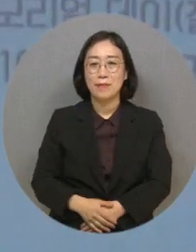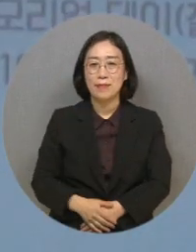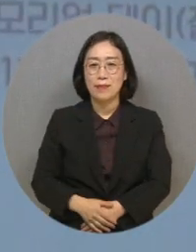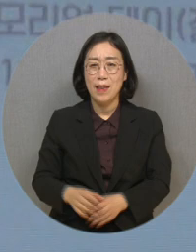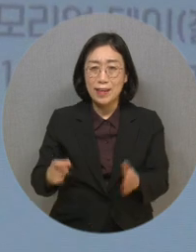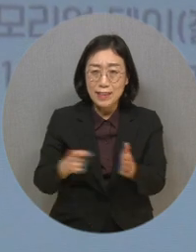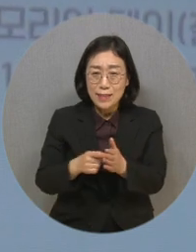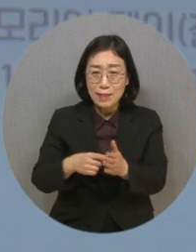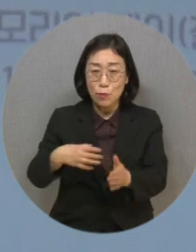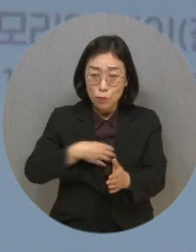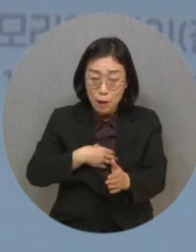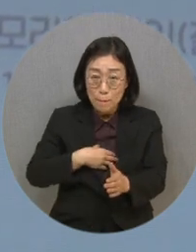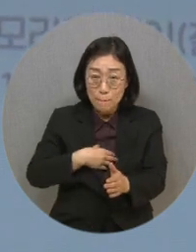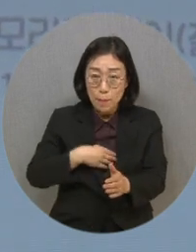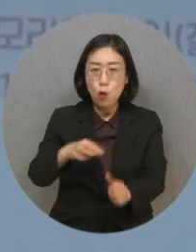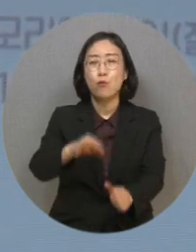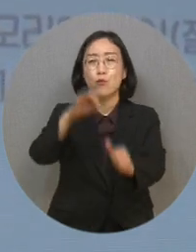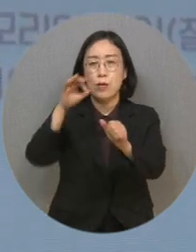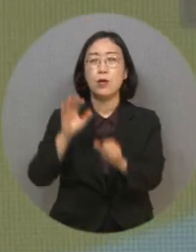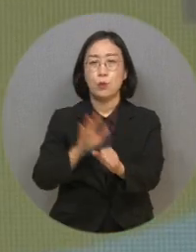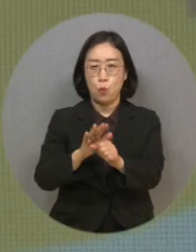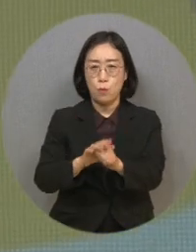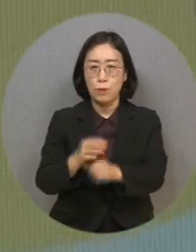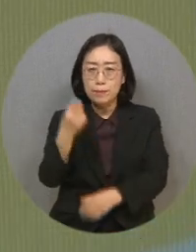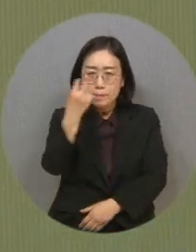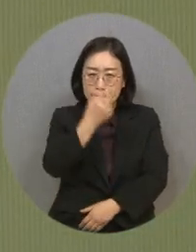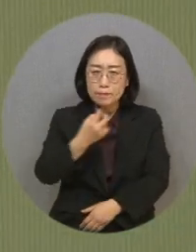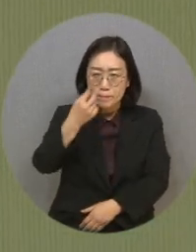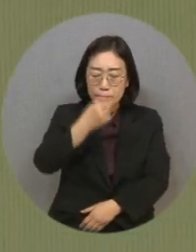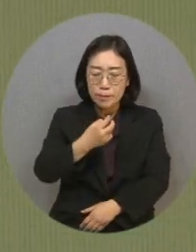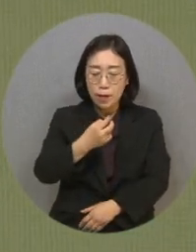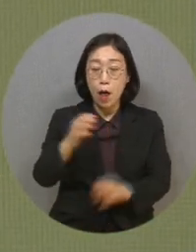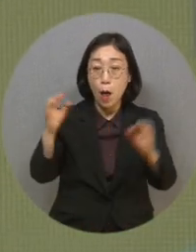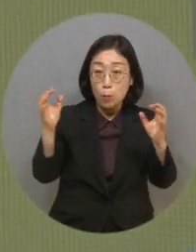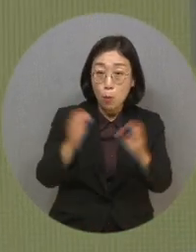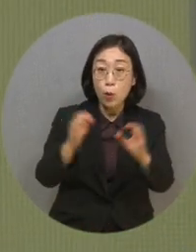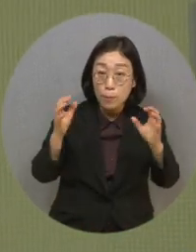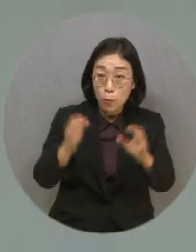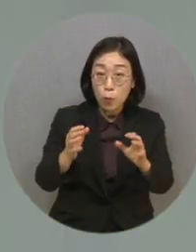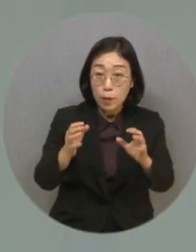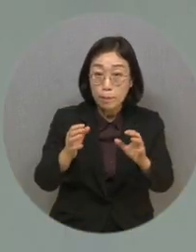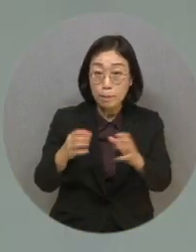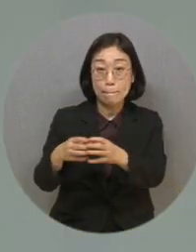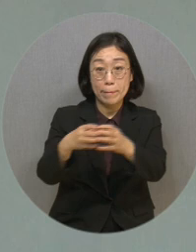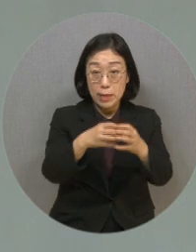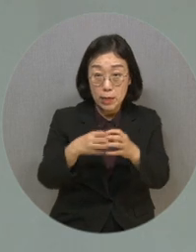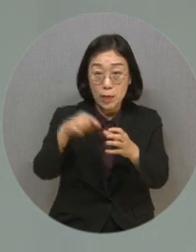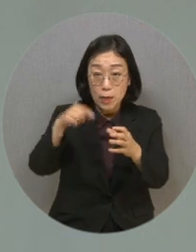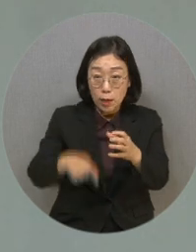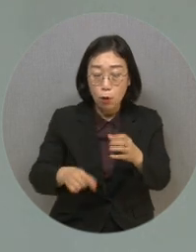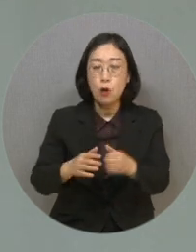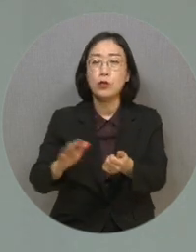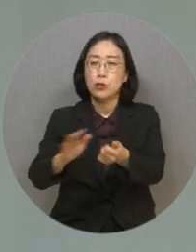위기 지원, 물품 지원, 모니터링, 자조 모임 등 다양한 서비스 지원으로